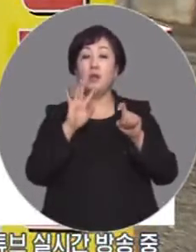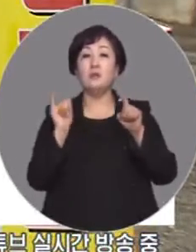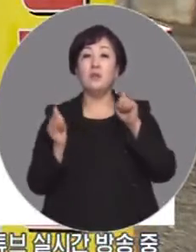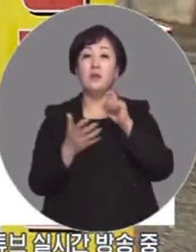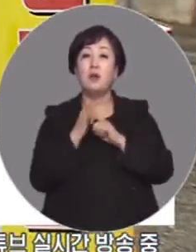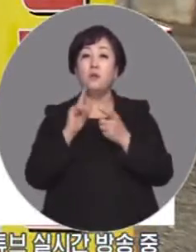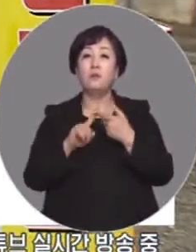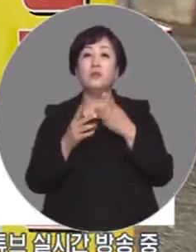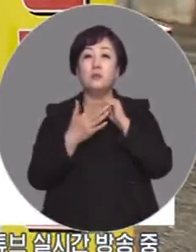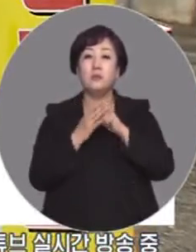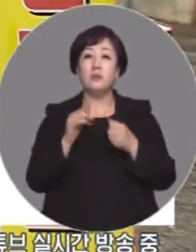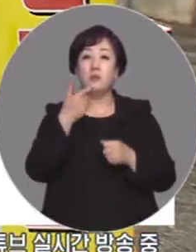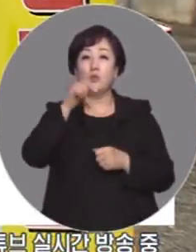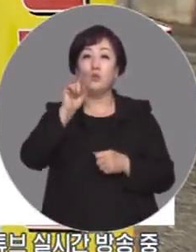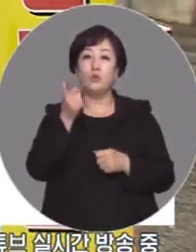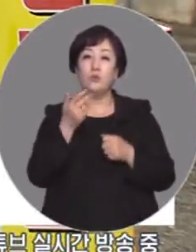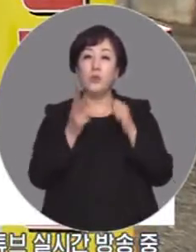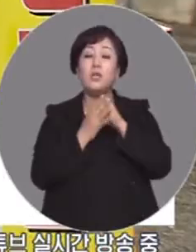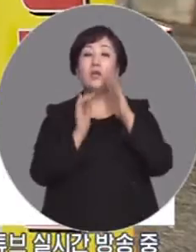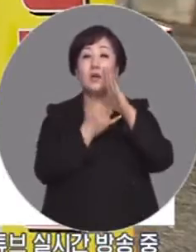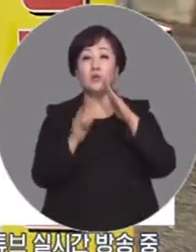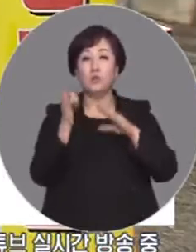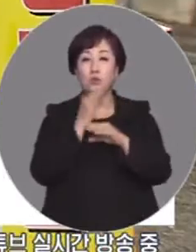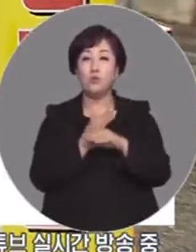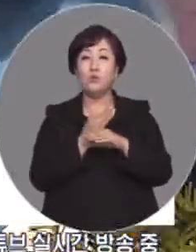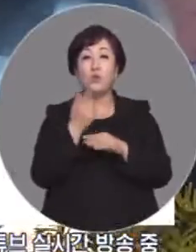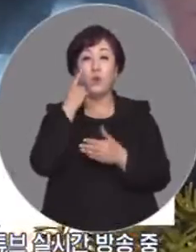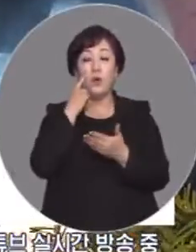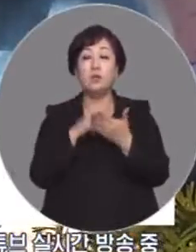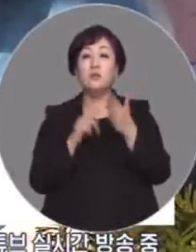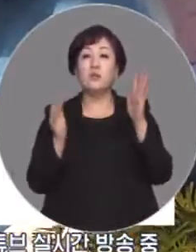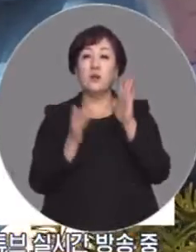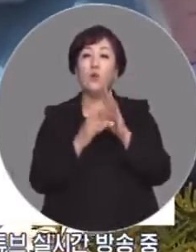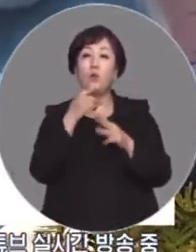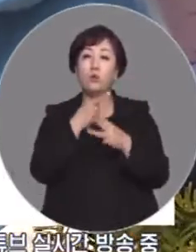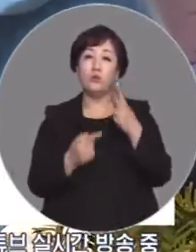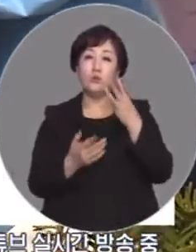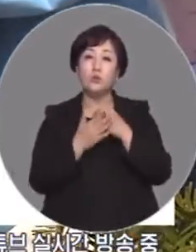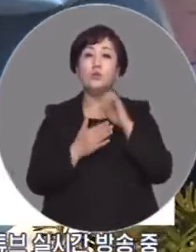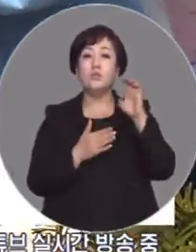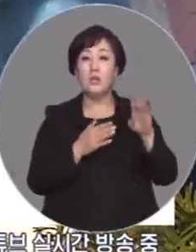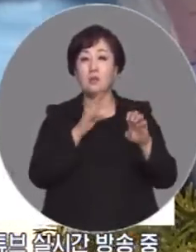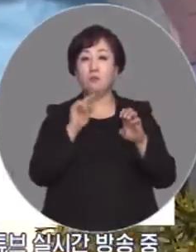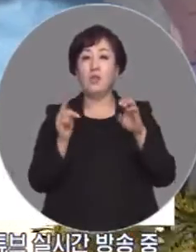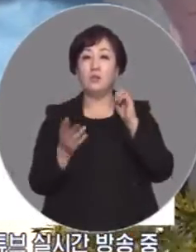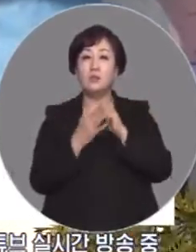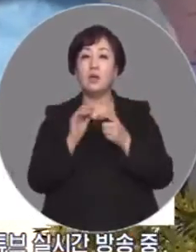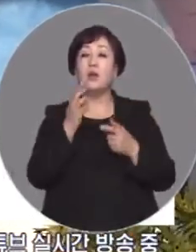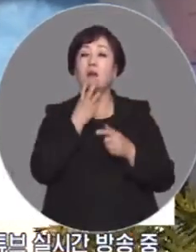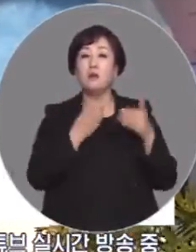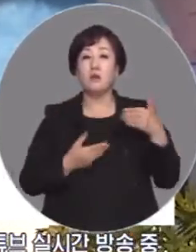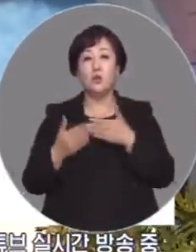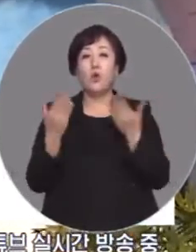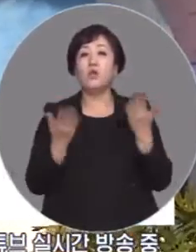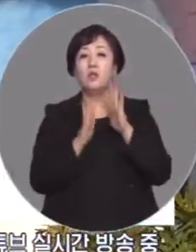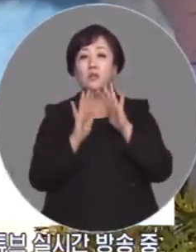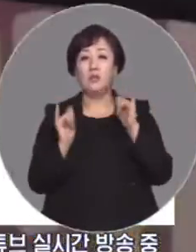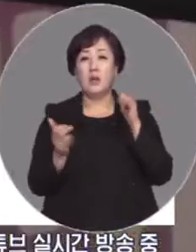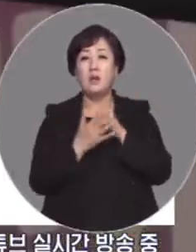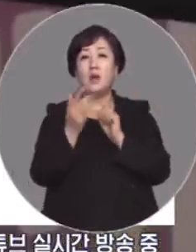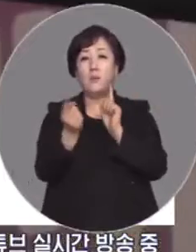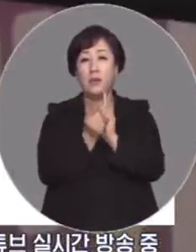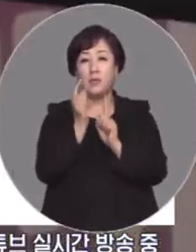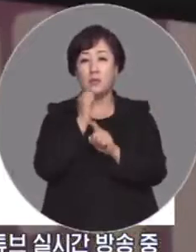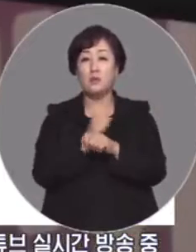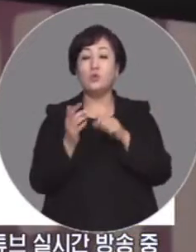확진자는 경북 구미 확진자의 가족으로 파악됐으며, 울주군 거주 40대 확진자는 경기도에 있는 직장을 오가다